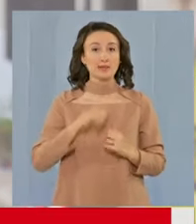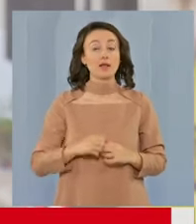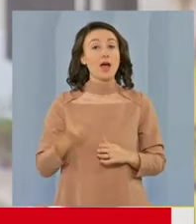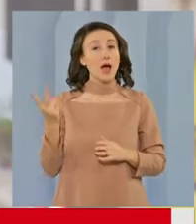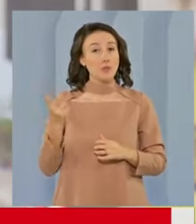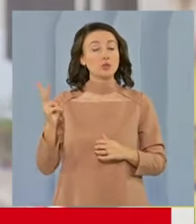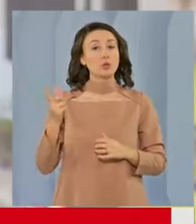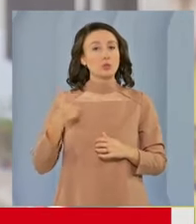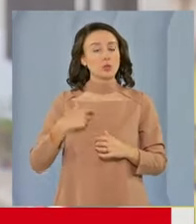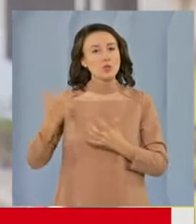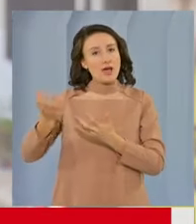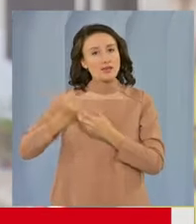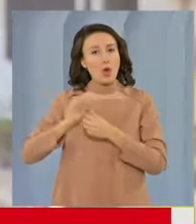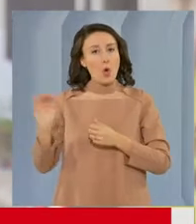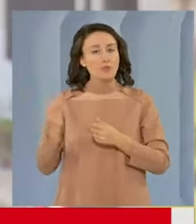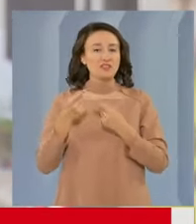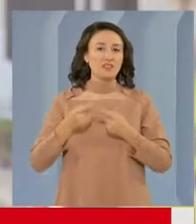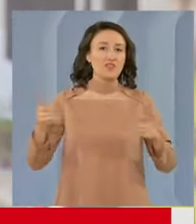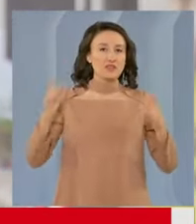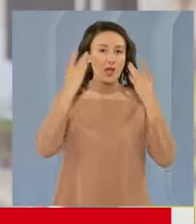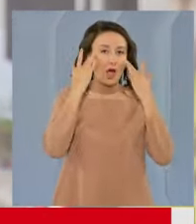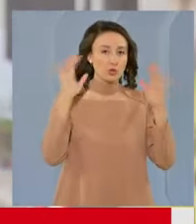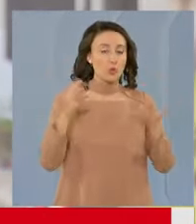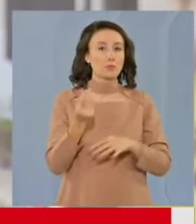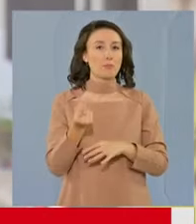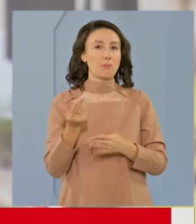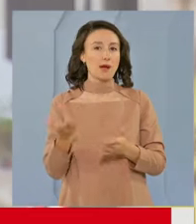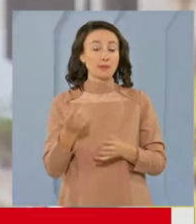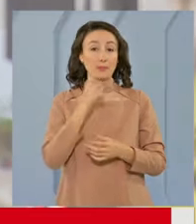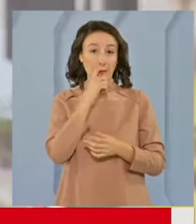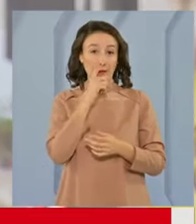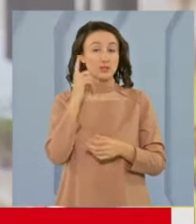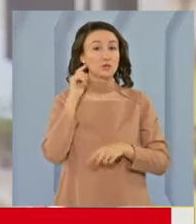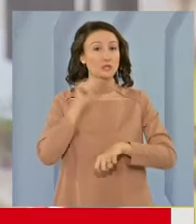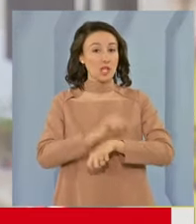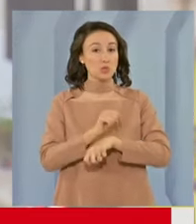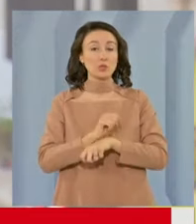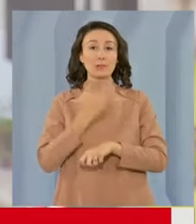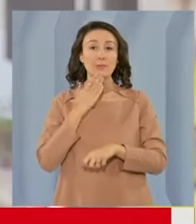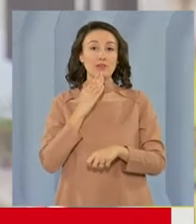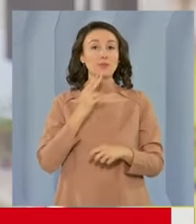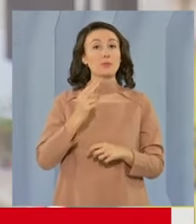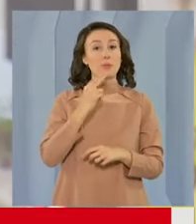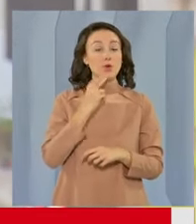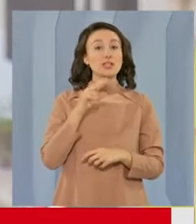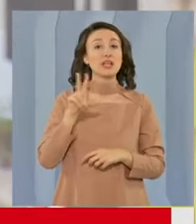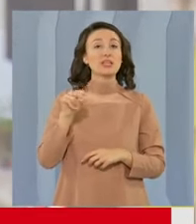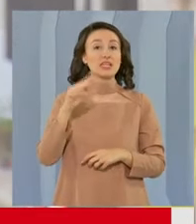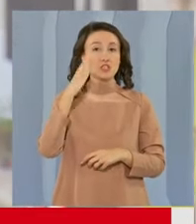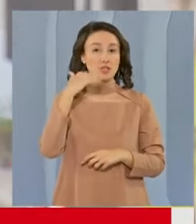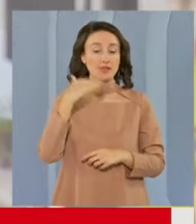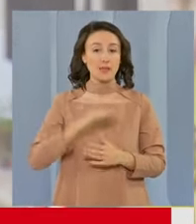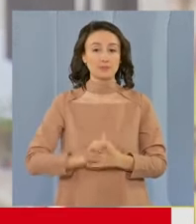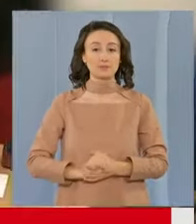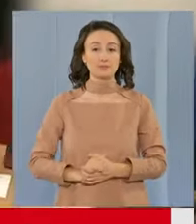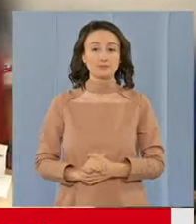doi reușeau să îi atragă pe minori cu diverse cadouri sau bani. Bărbații au fost reținuți preventiv de polițiști pentru 30 de zile.